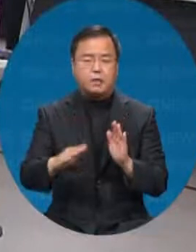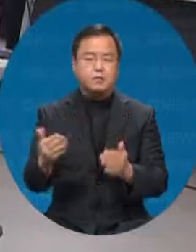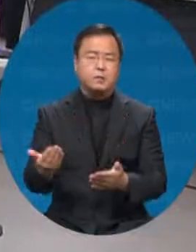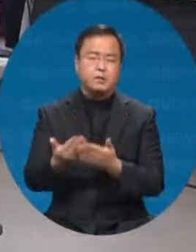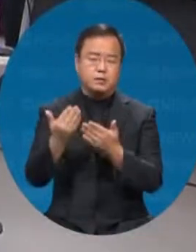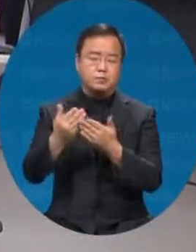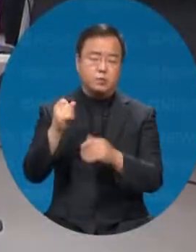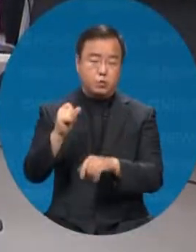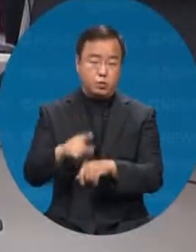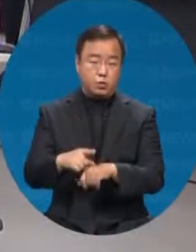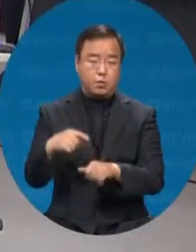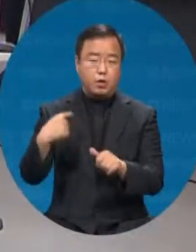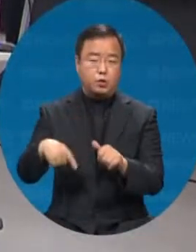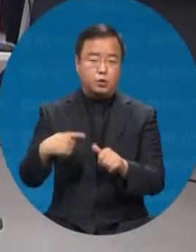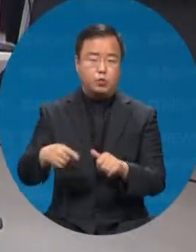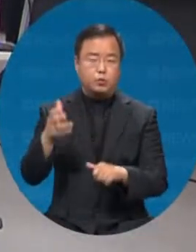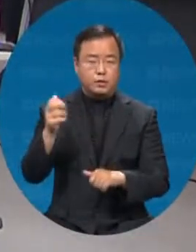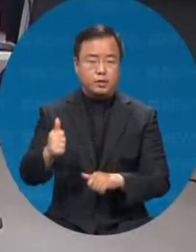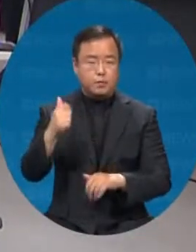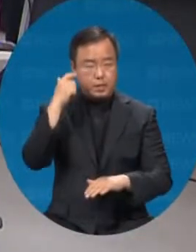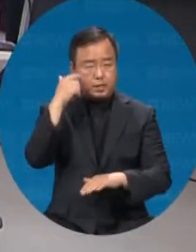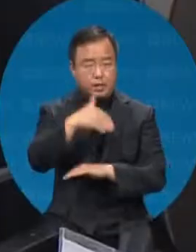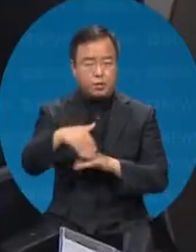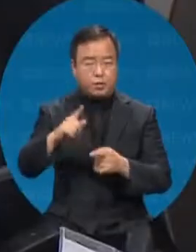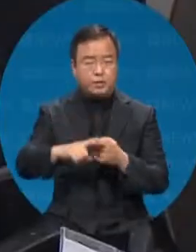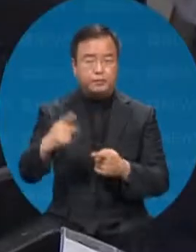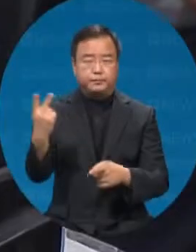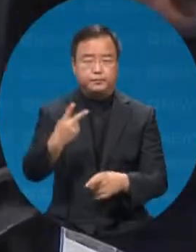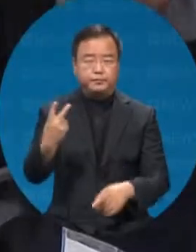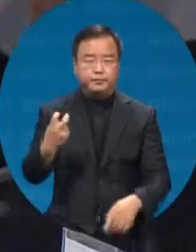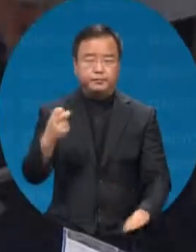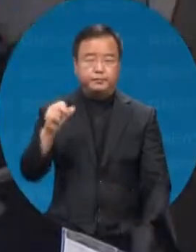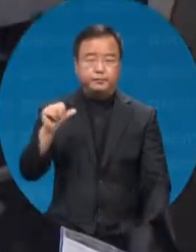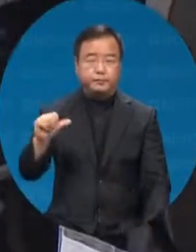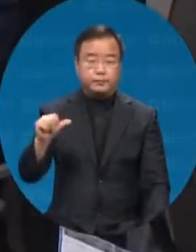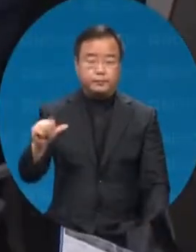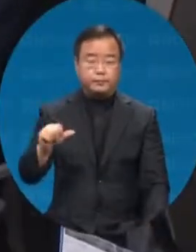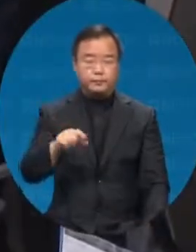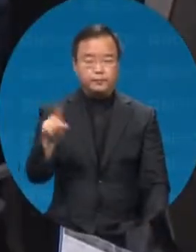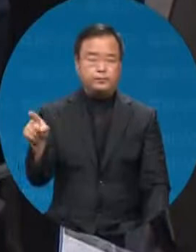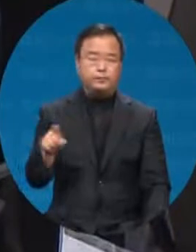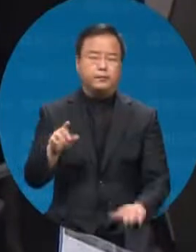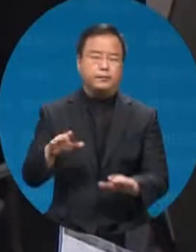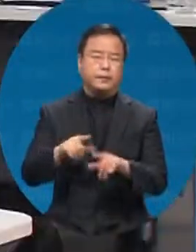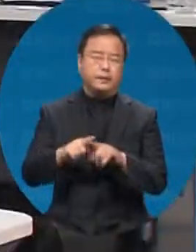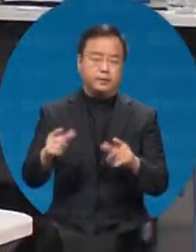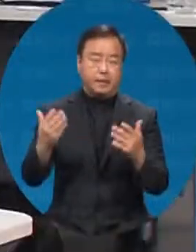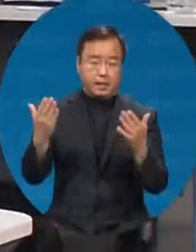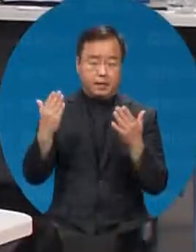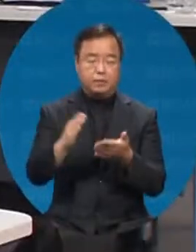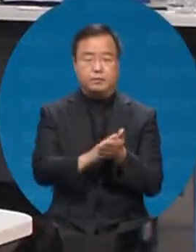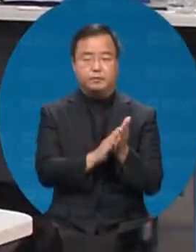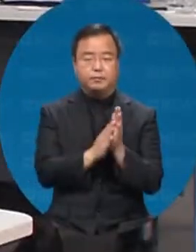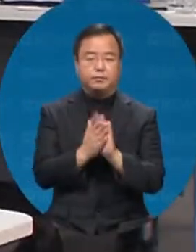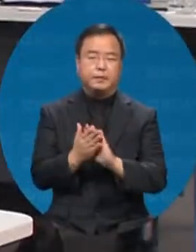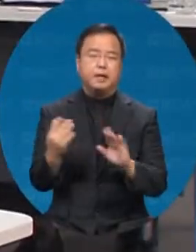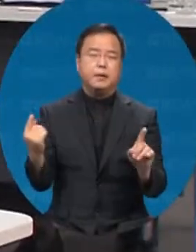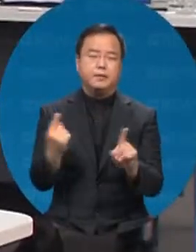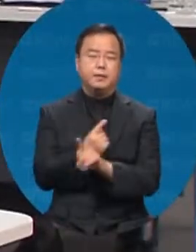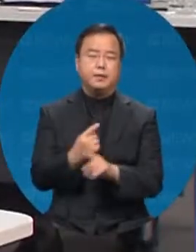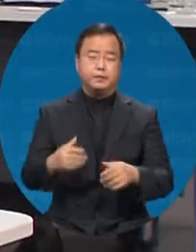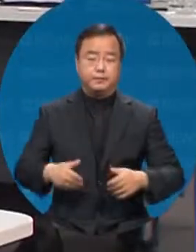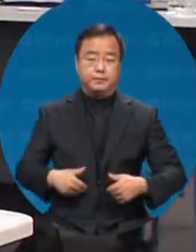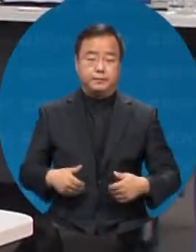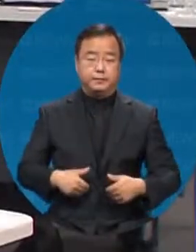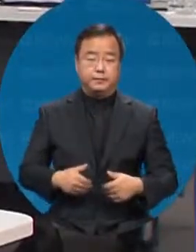성향 교육감 들은 예정대로 2025년 에 자사 9화 특목고를 일반고로 일괄 전환해야 한다는 입장을 고수하고